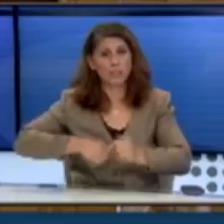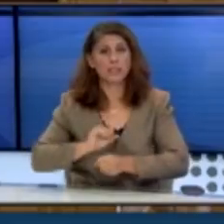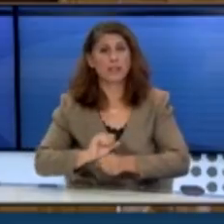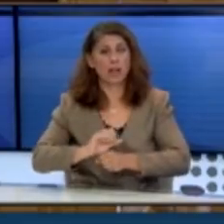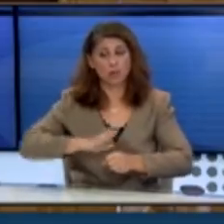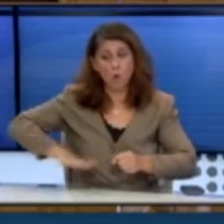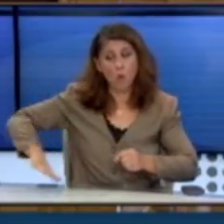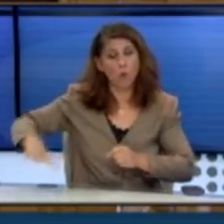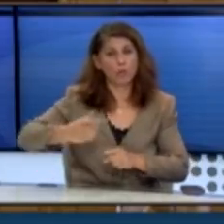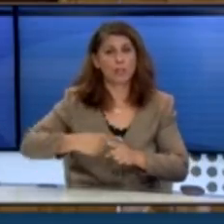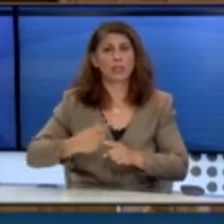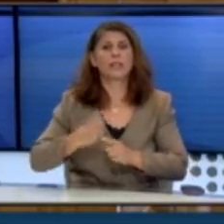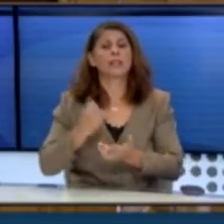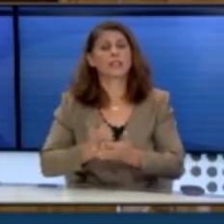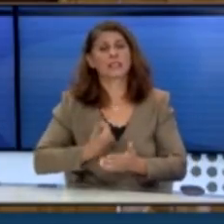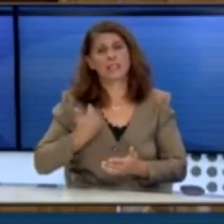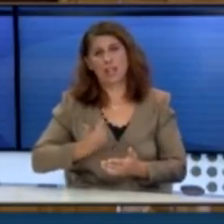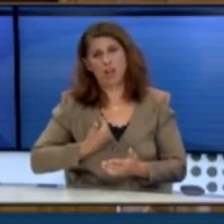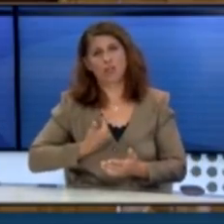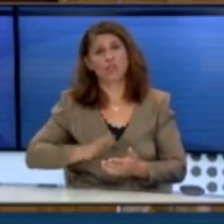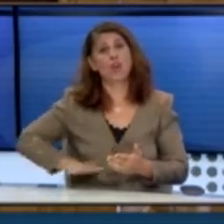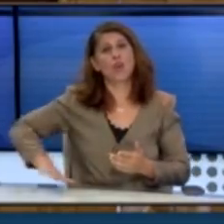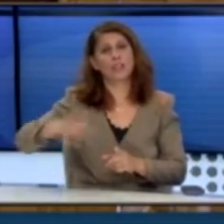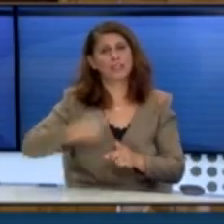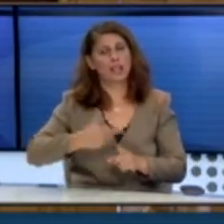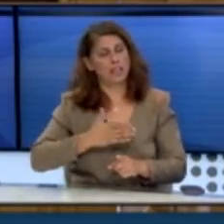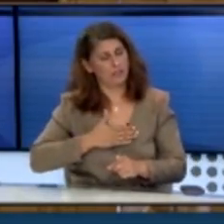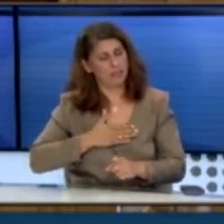του ελληνικού λαού και της ελληνικής νεολαίας σε όλη τη χώρα. Σας ευχαριστώ.